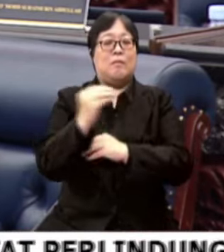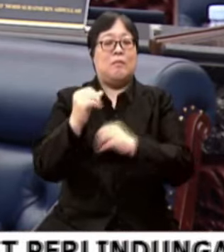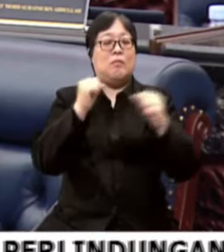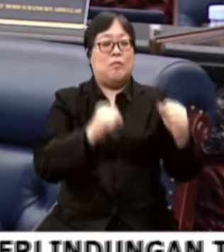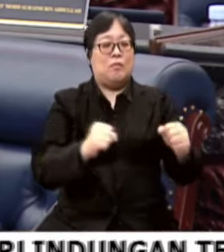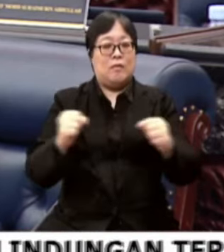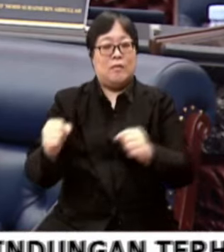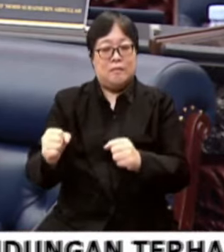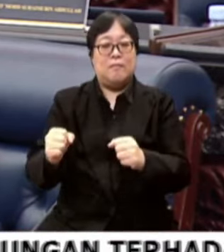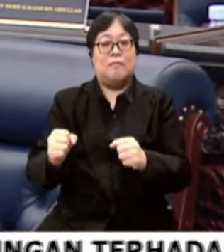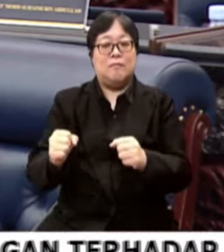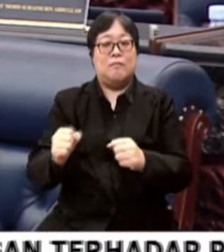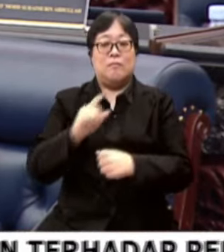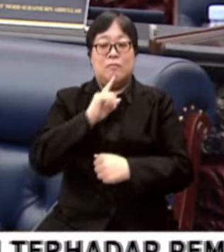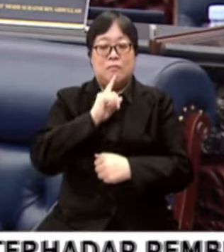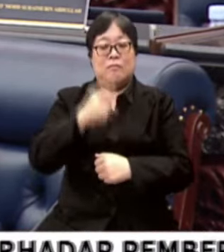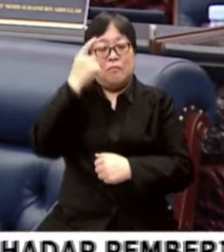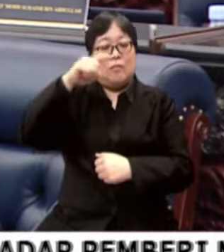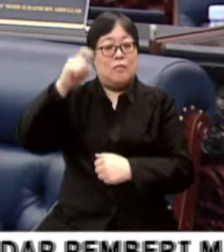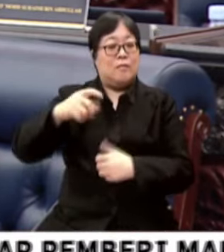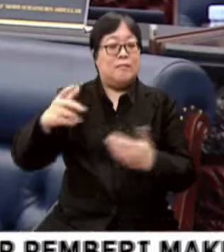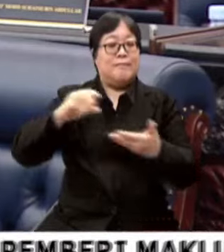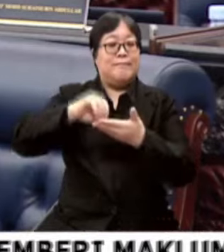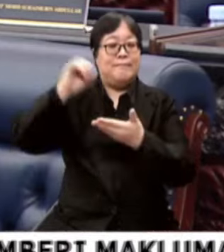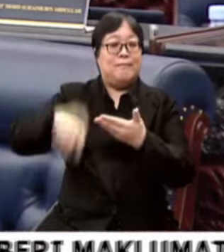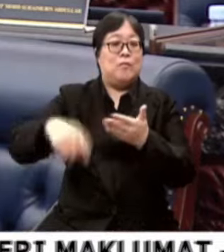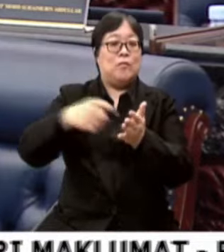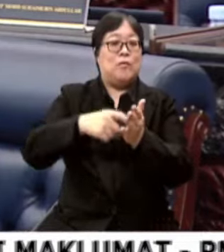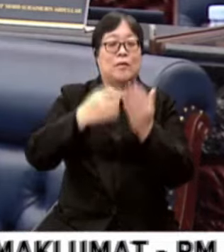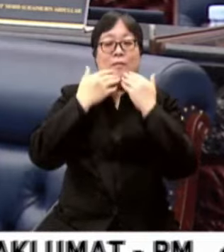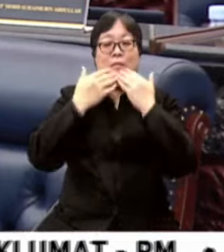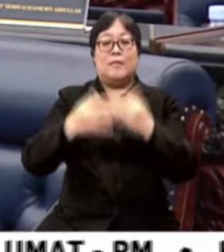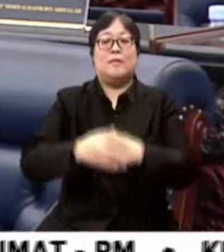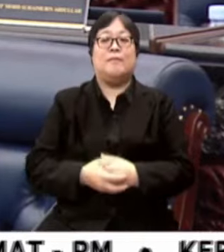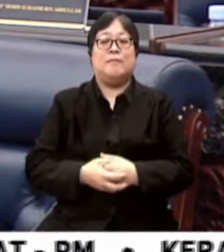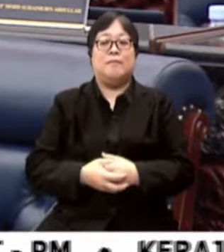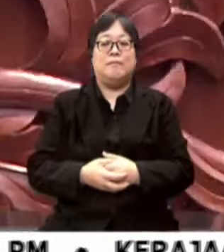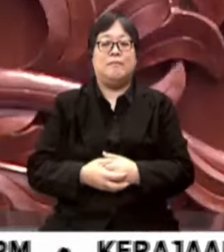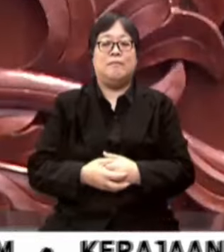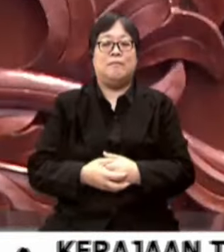yang sebenarnya untuk memasukan hutan ini